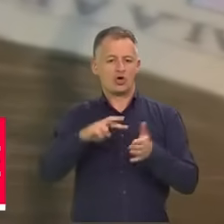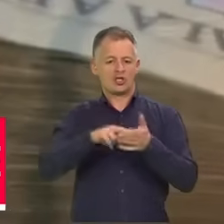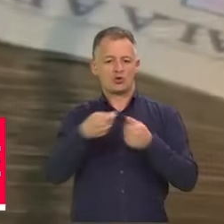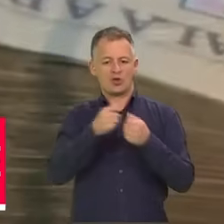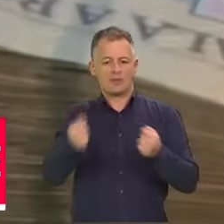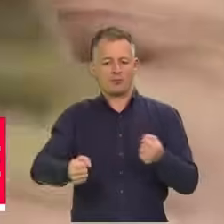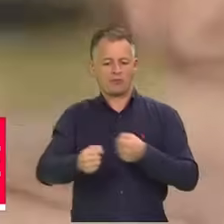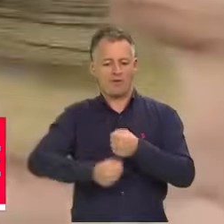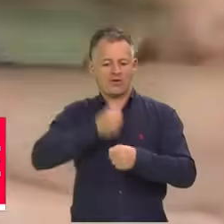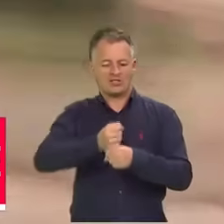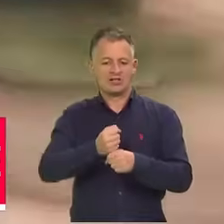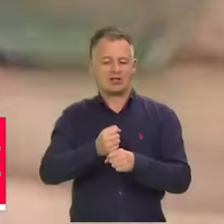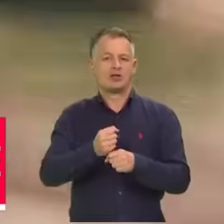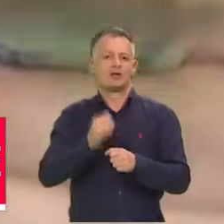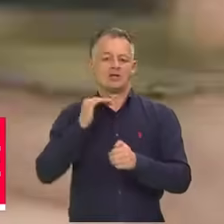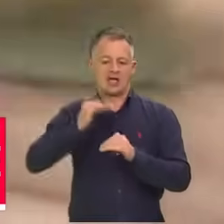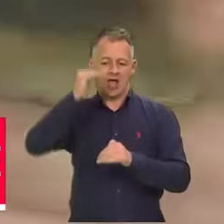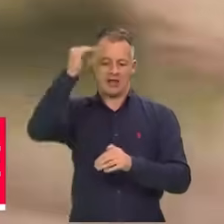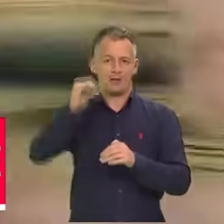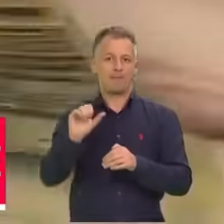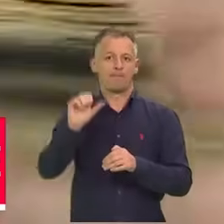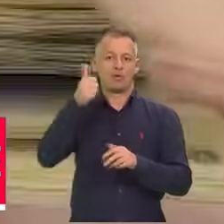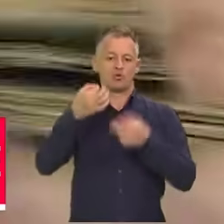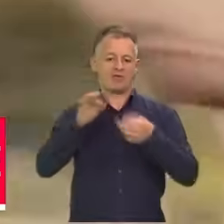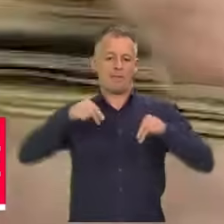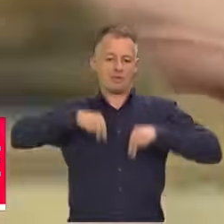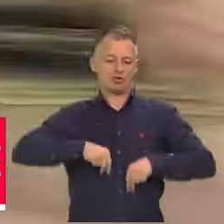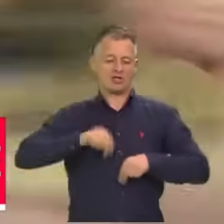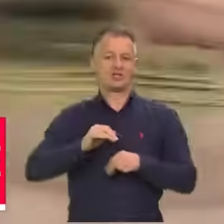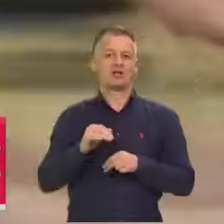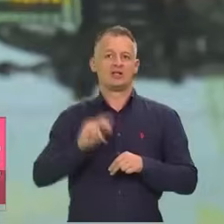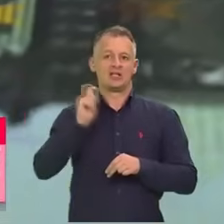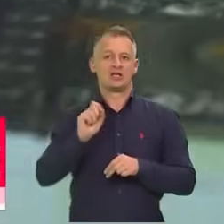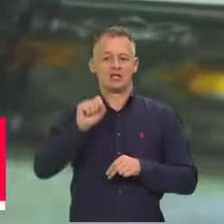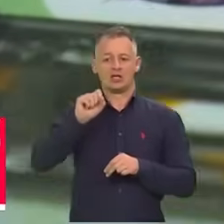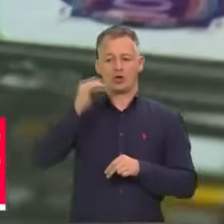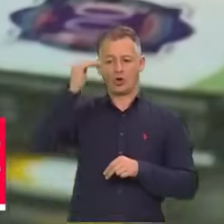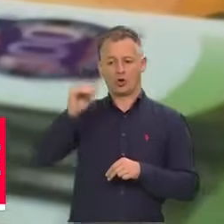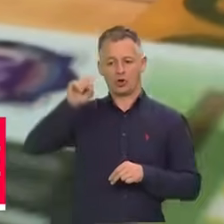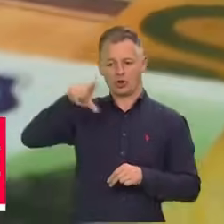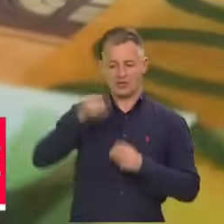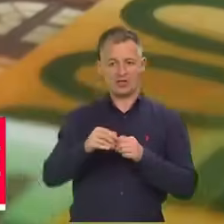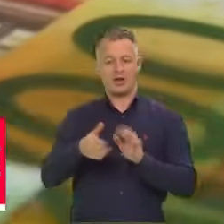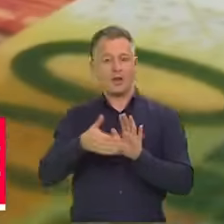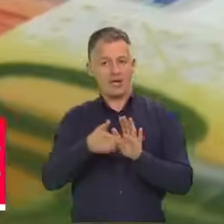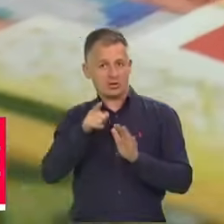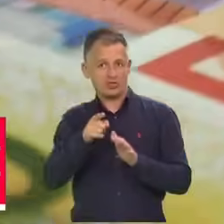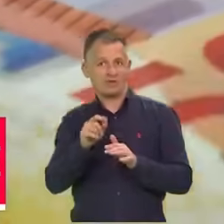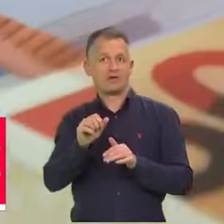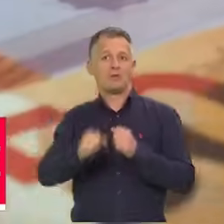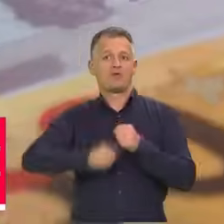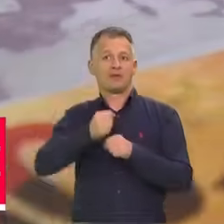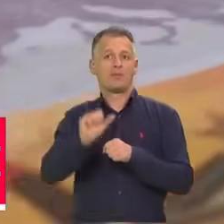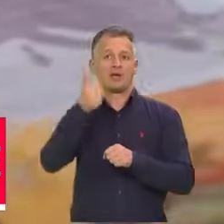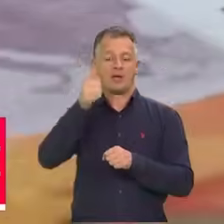formă ierarhică. În vârful piramidei va fi președintele țării pe treapta 12-a. La baza ei se vor afla profesiile de pe prima treaptă